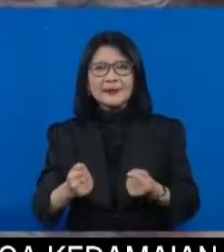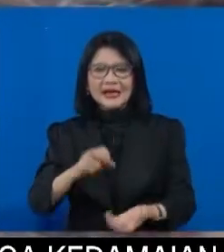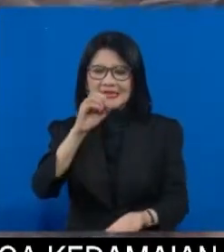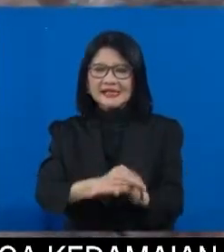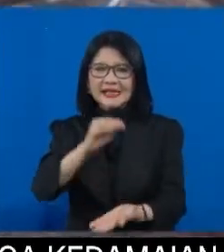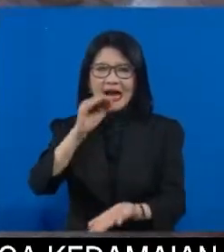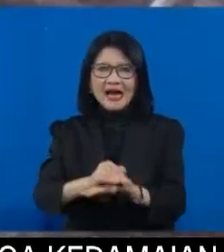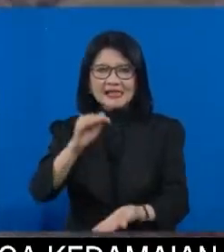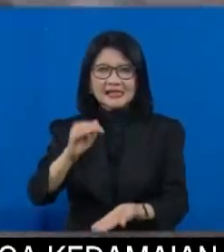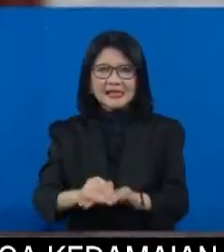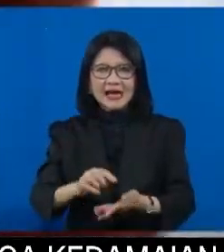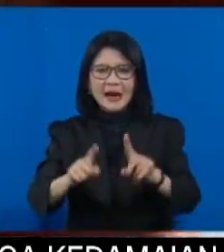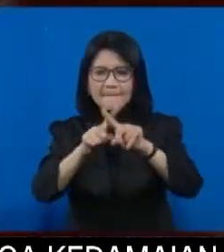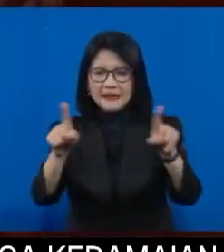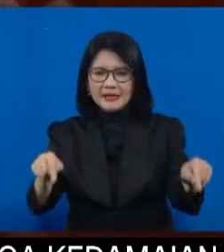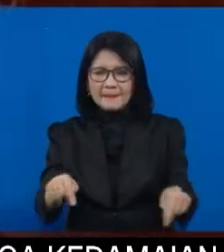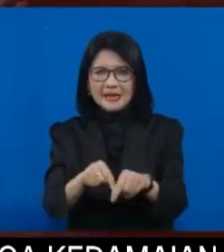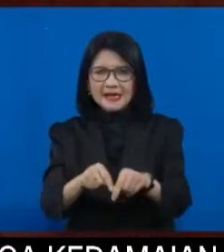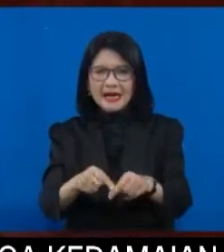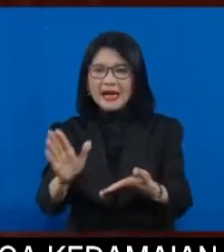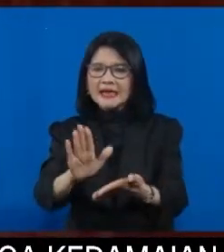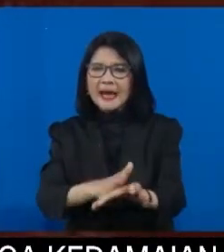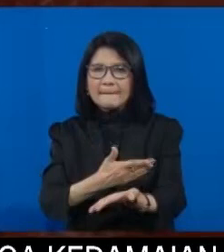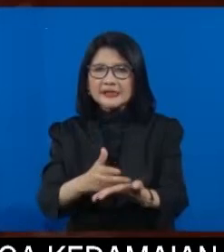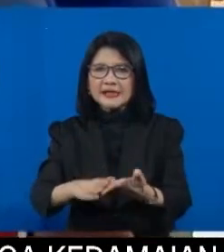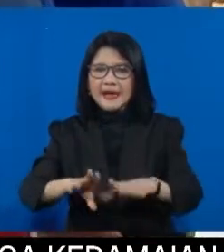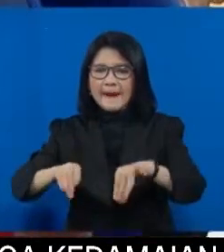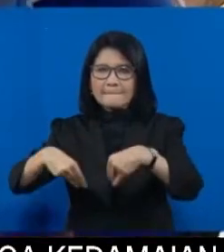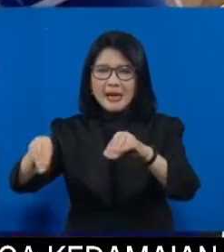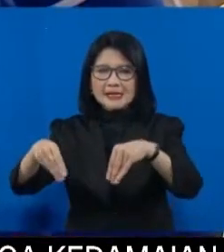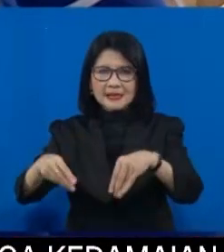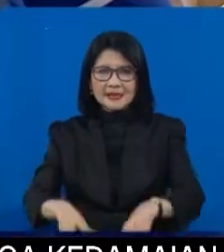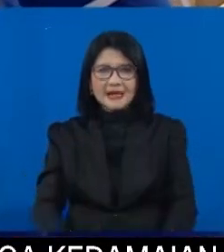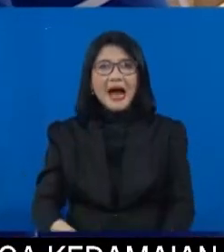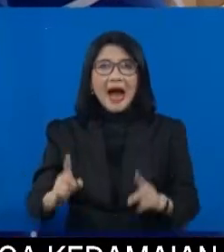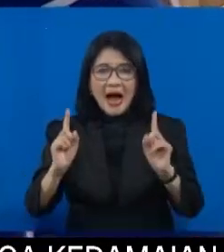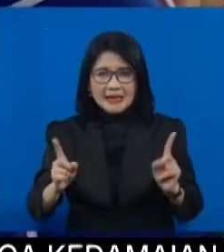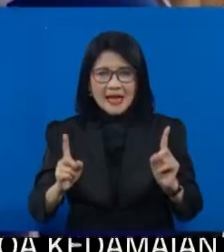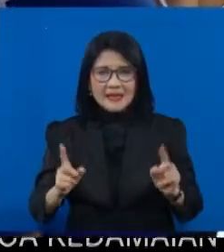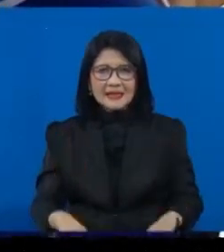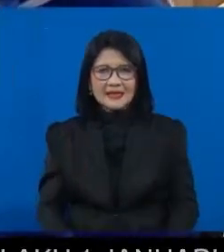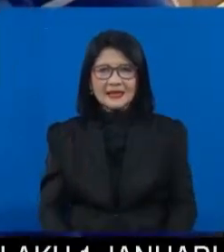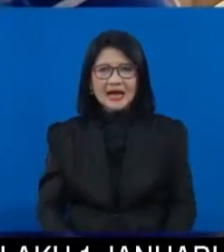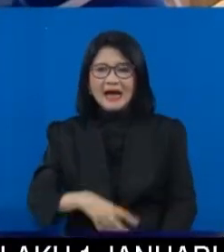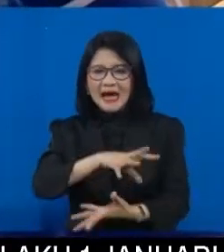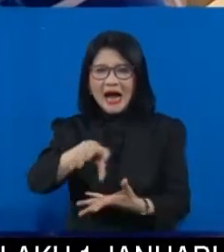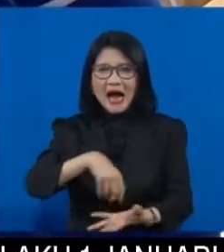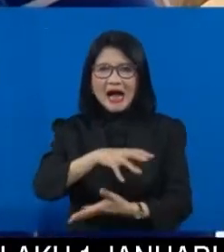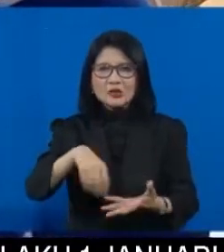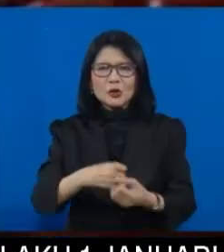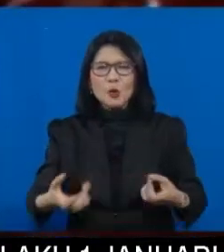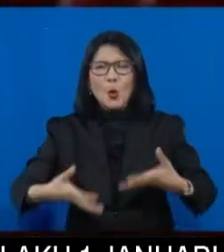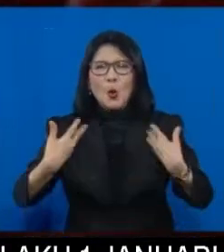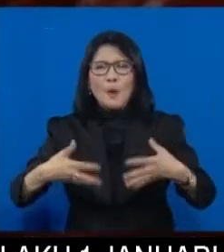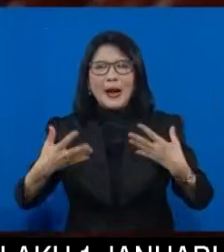persegi panjang yang sudah dilapisi plastik dan mentega ya. Hati-hati ketika menuang adonan, karena adonan super panas